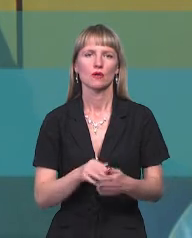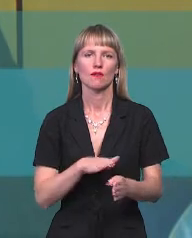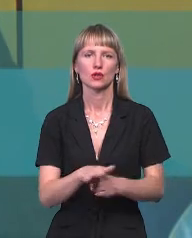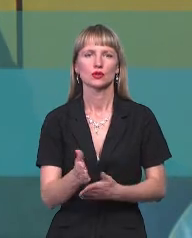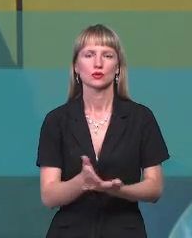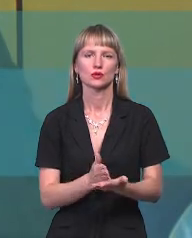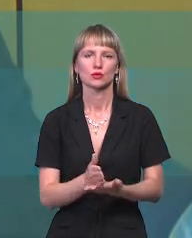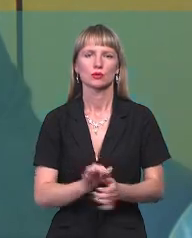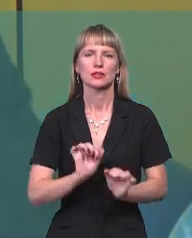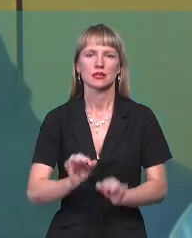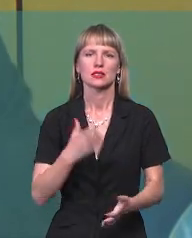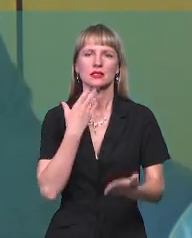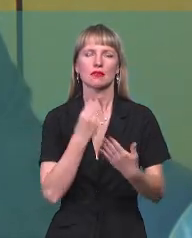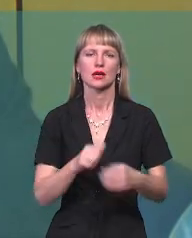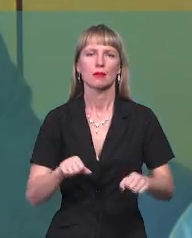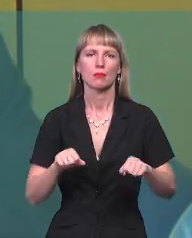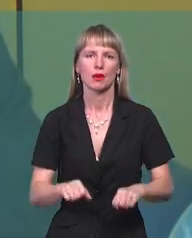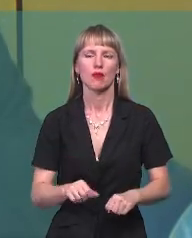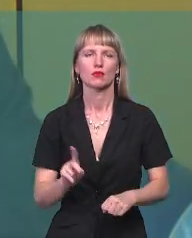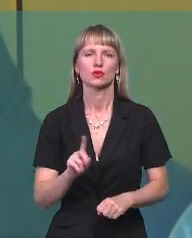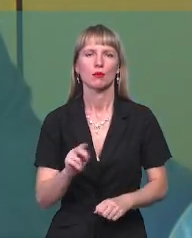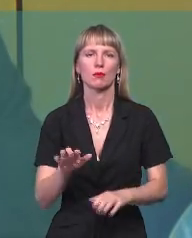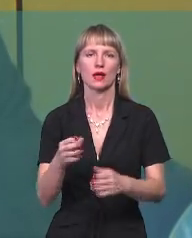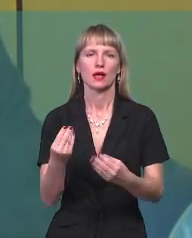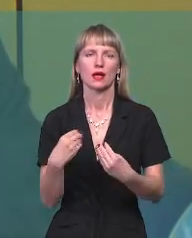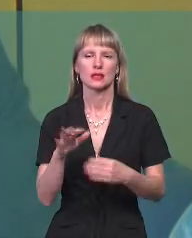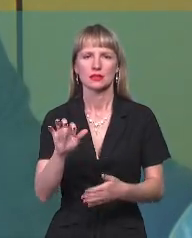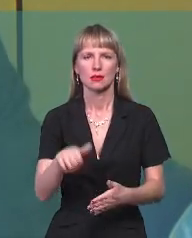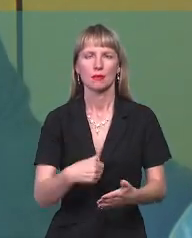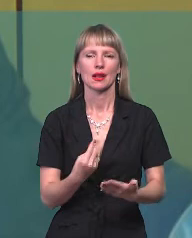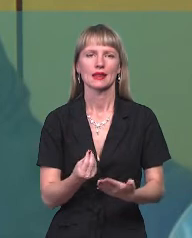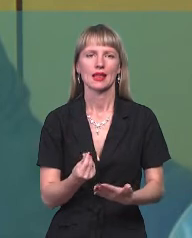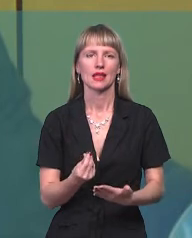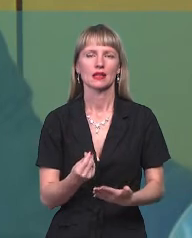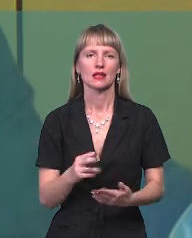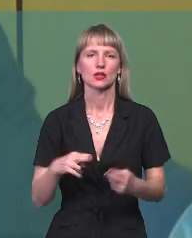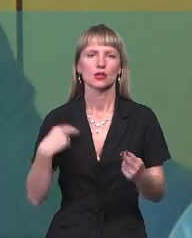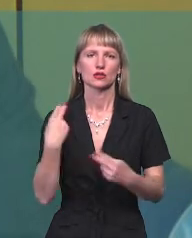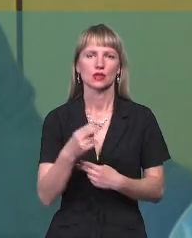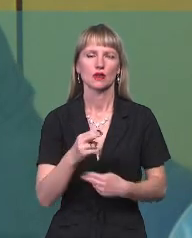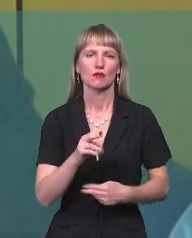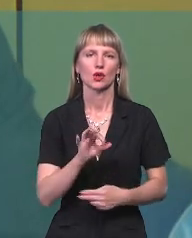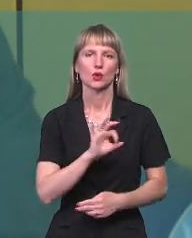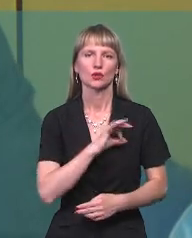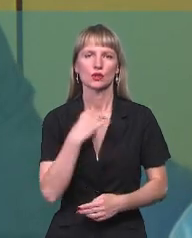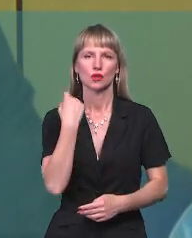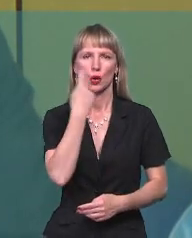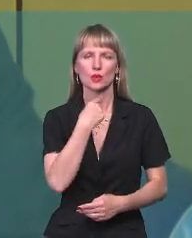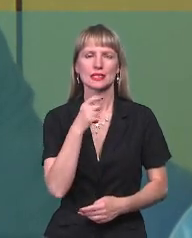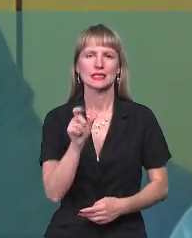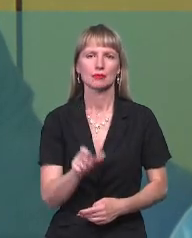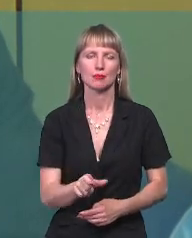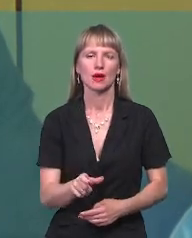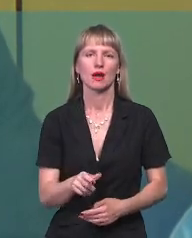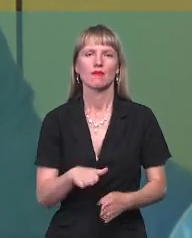метою захисту своїх прав та стягнення коштів з боржників юридичних осіб. І у державного виконавця